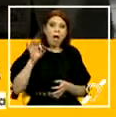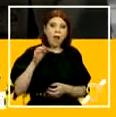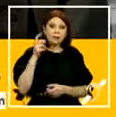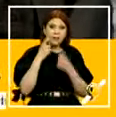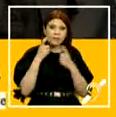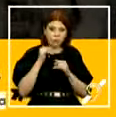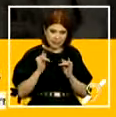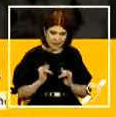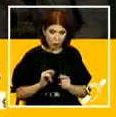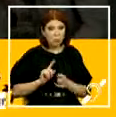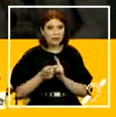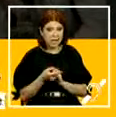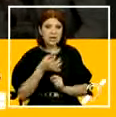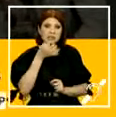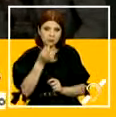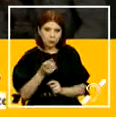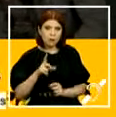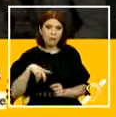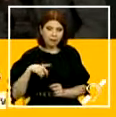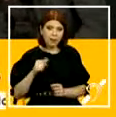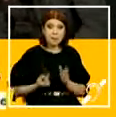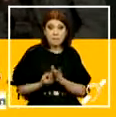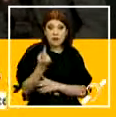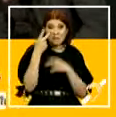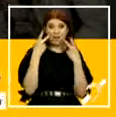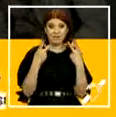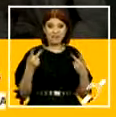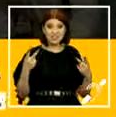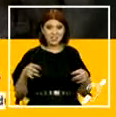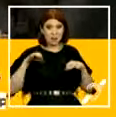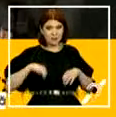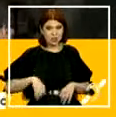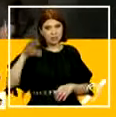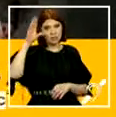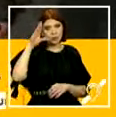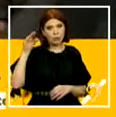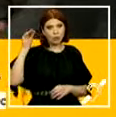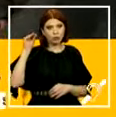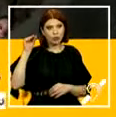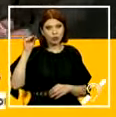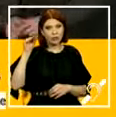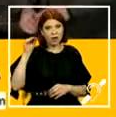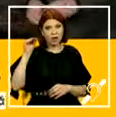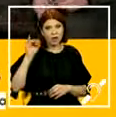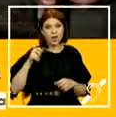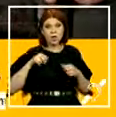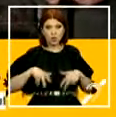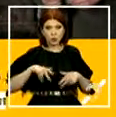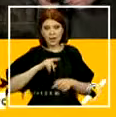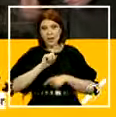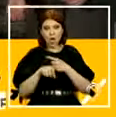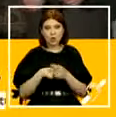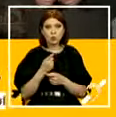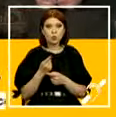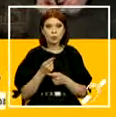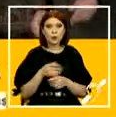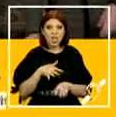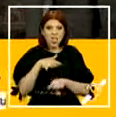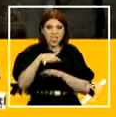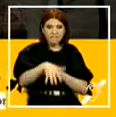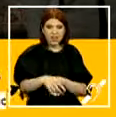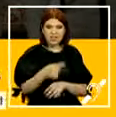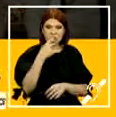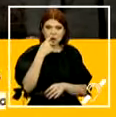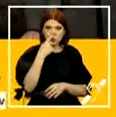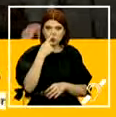detalii, însă precizăm că este prima vizită a președintelui Republicii Moldova, Maia Sandu, în Ucraina după invazia Rusei